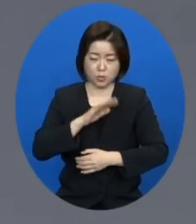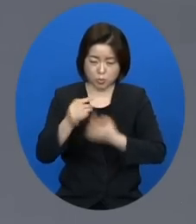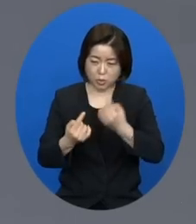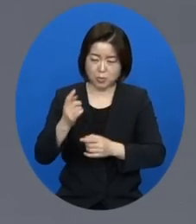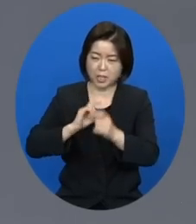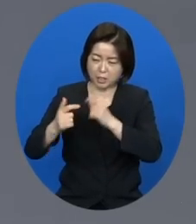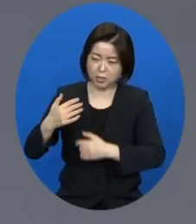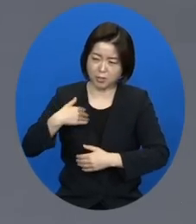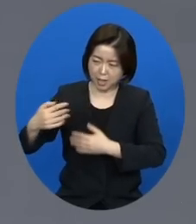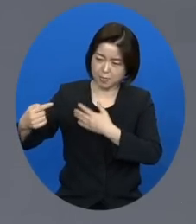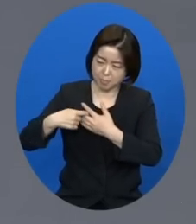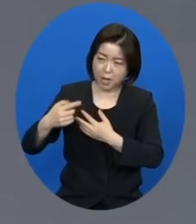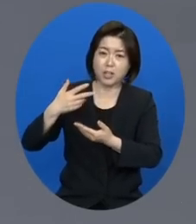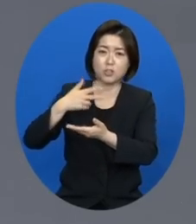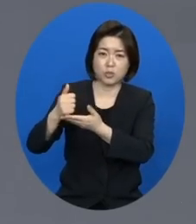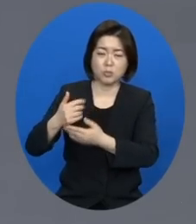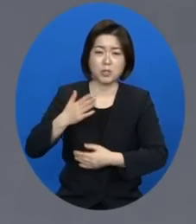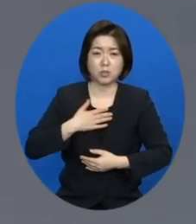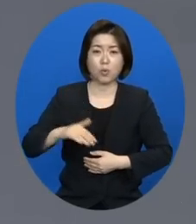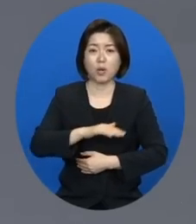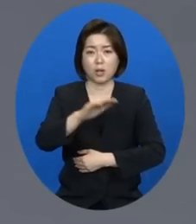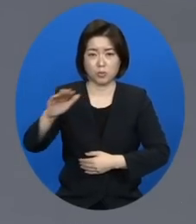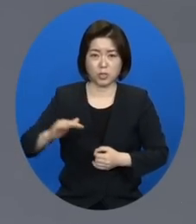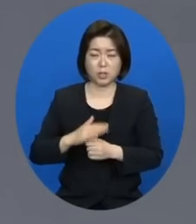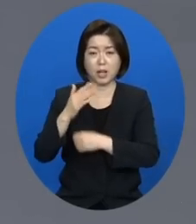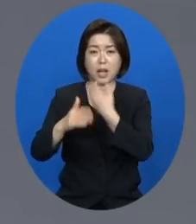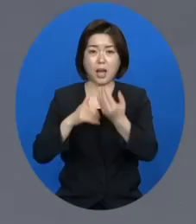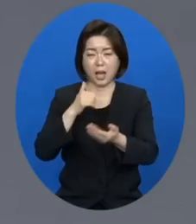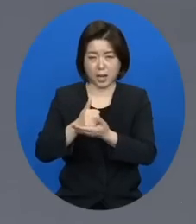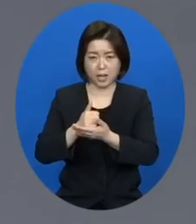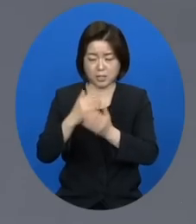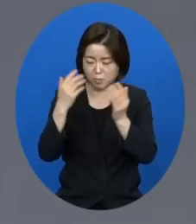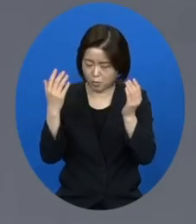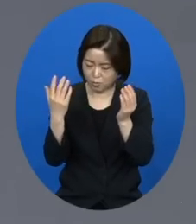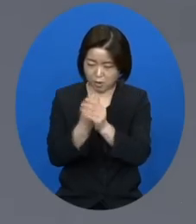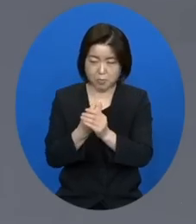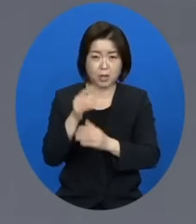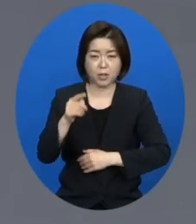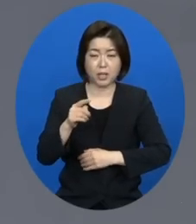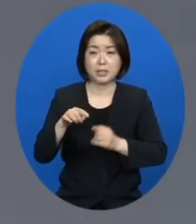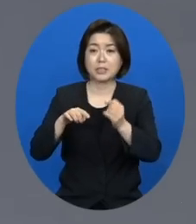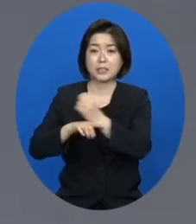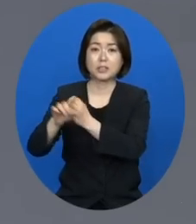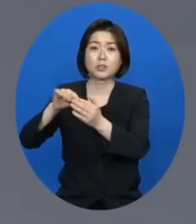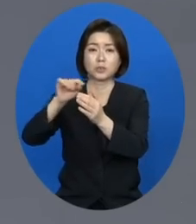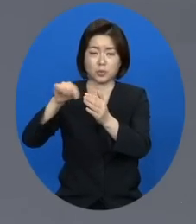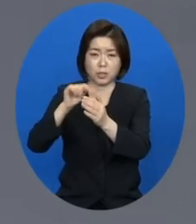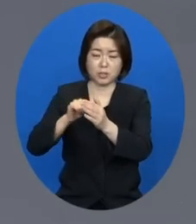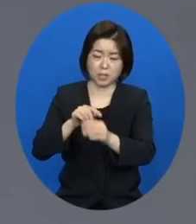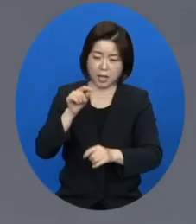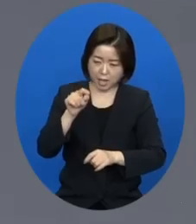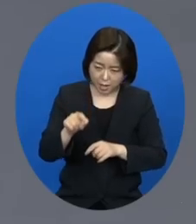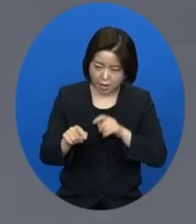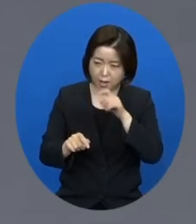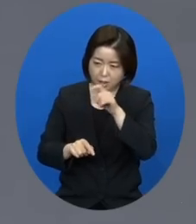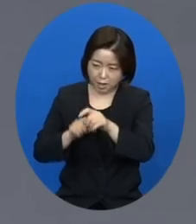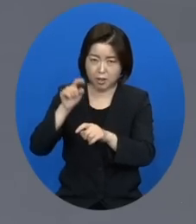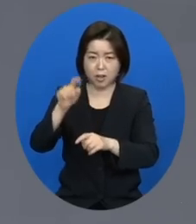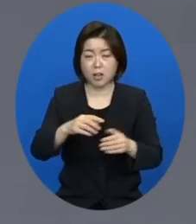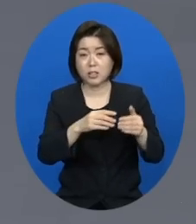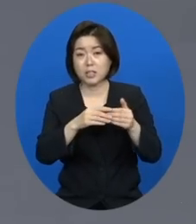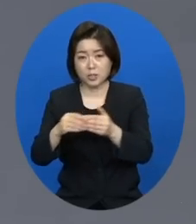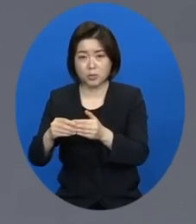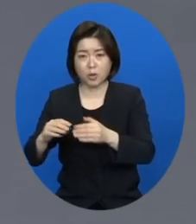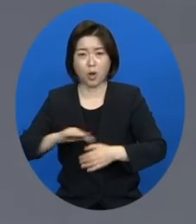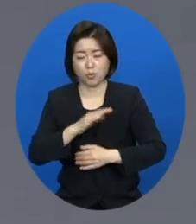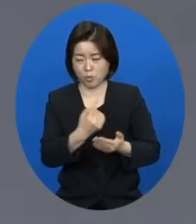아시는 주님께서 저와 여러분을 하나님의 완벽한 뜻 가운데 한 걸음 한 걸음 인도하시고